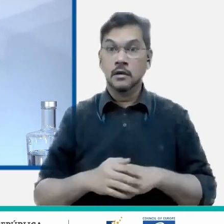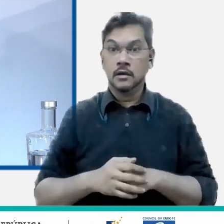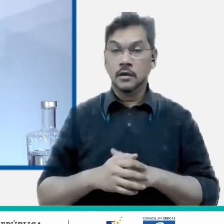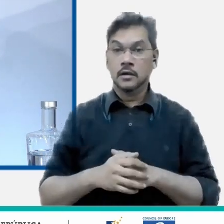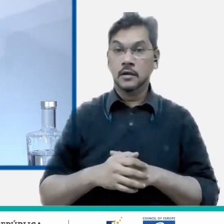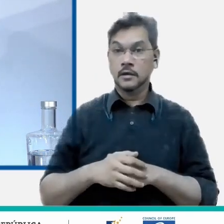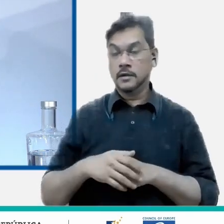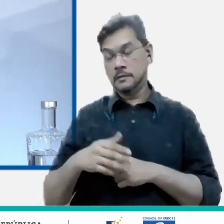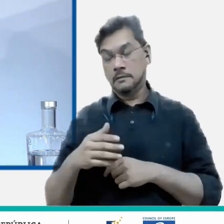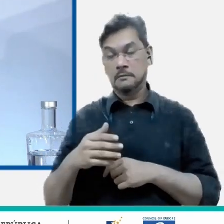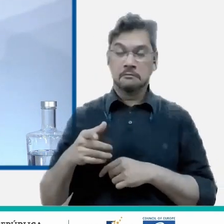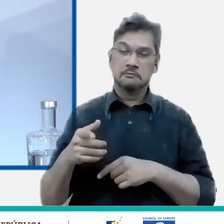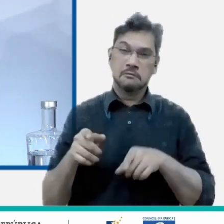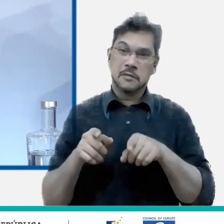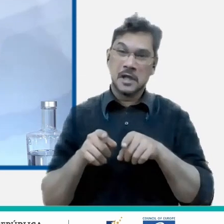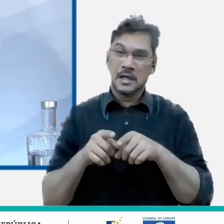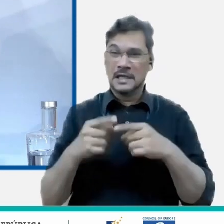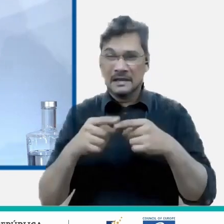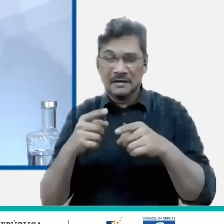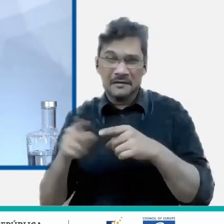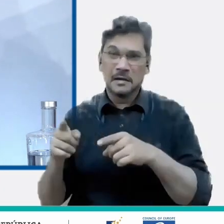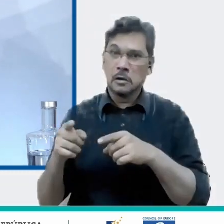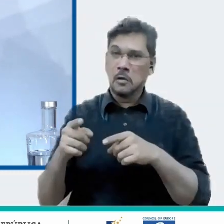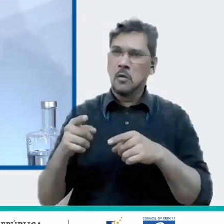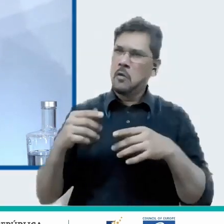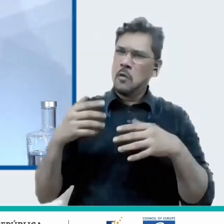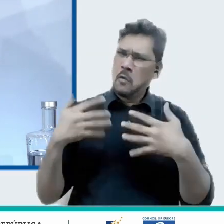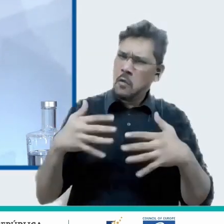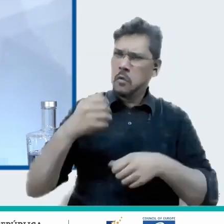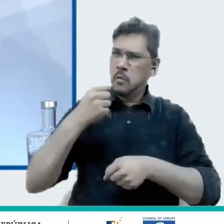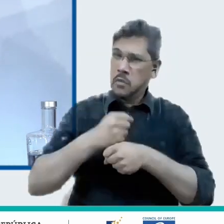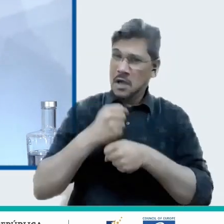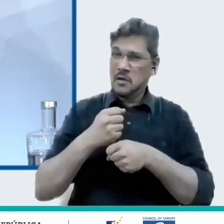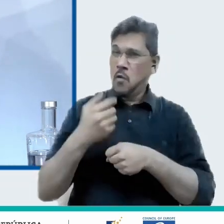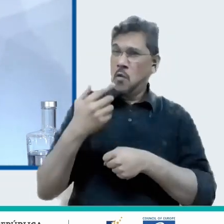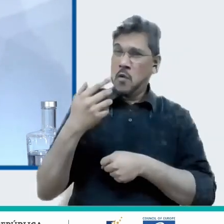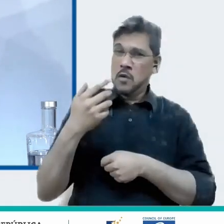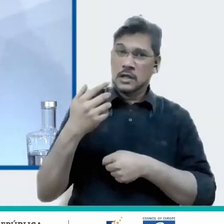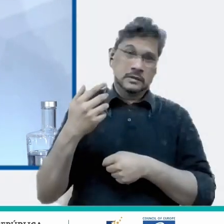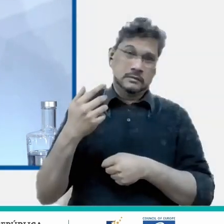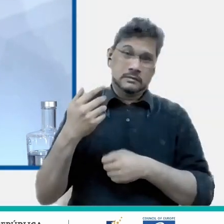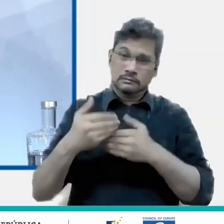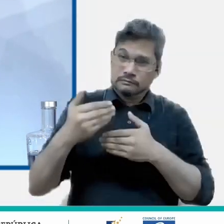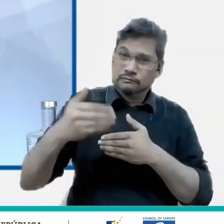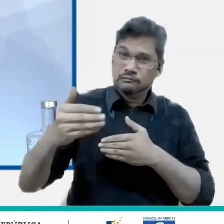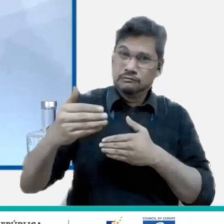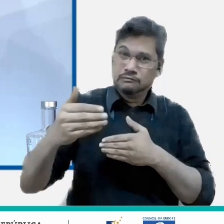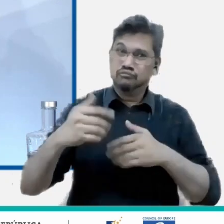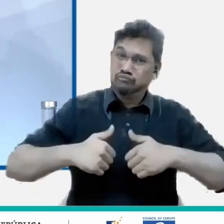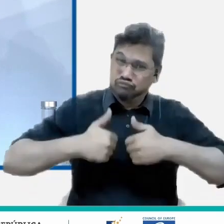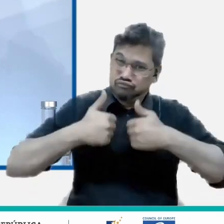новых подходов и также новых партнеров для реализации различных задач Сендайской программы. И третий подход –